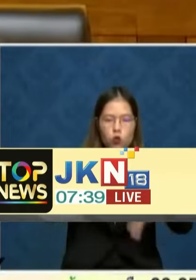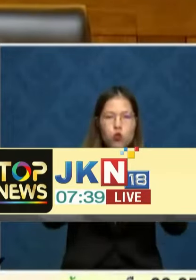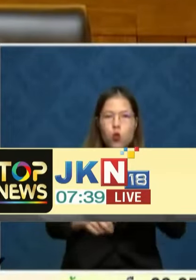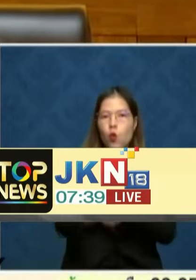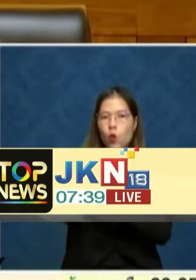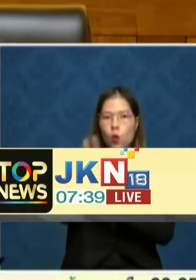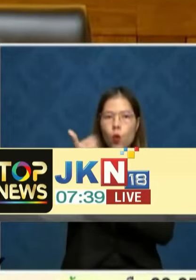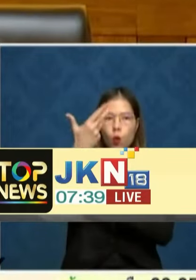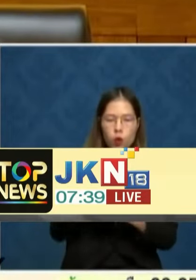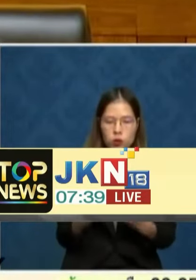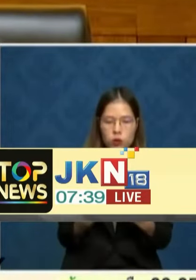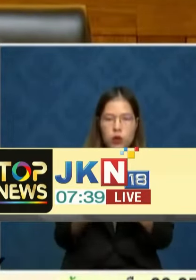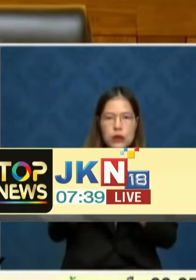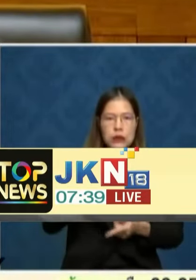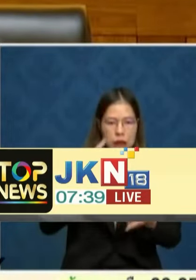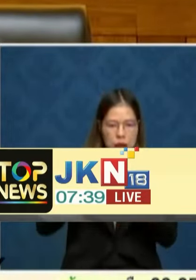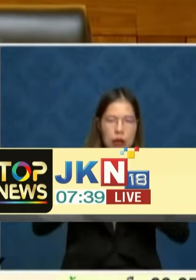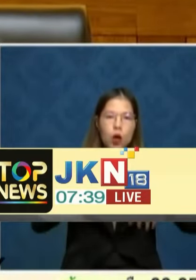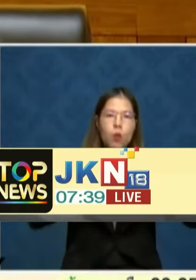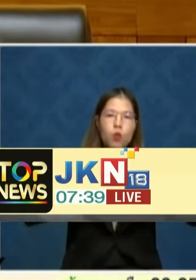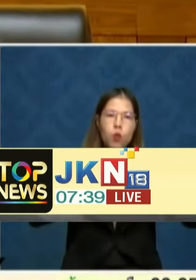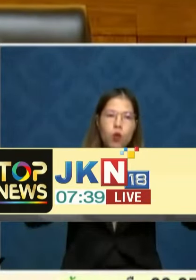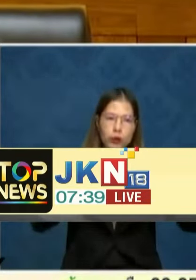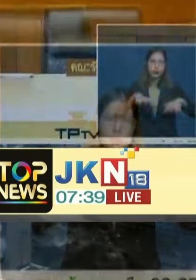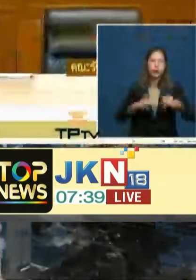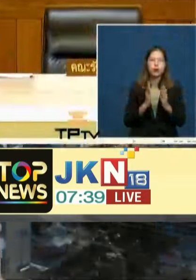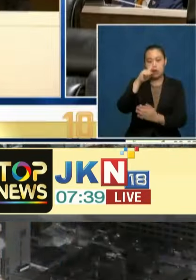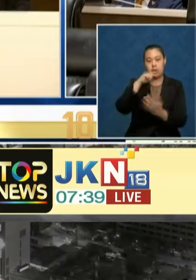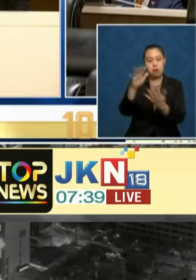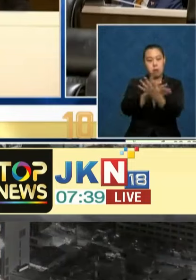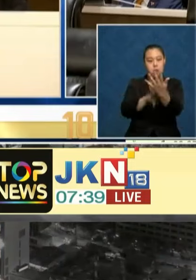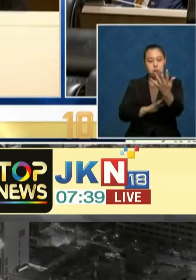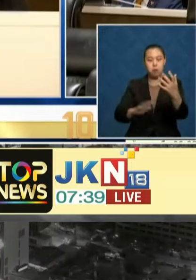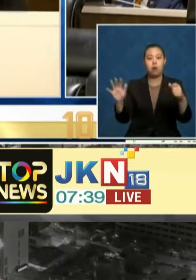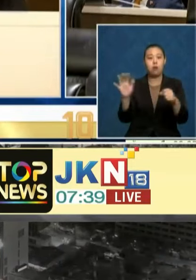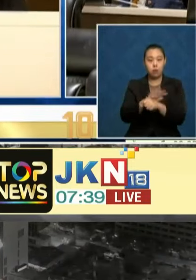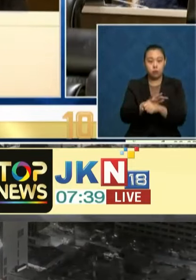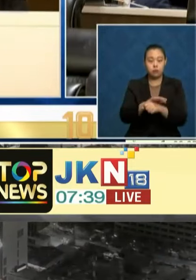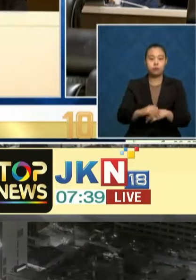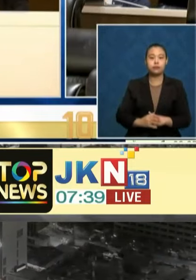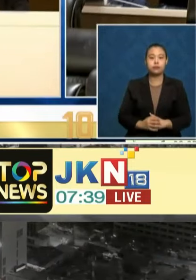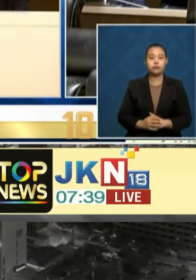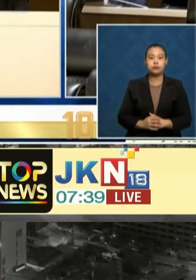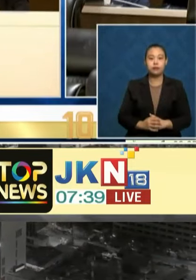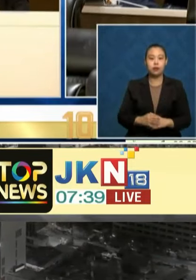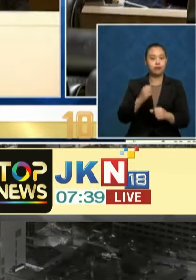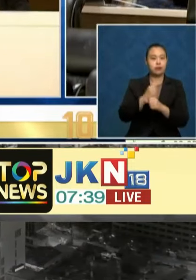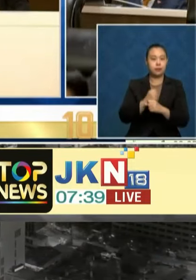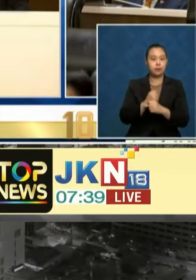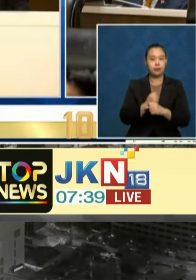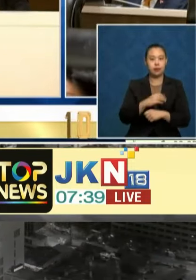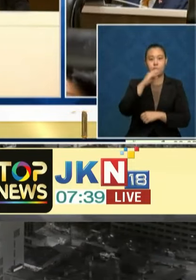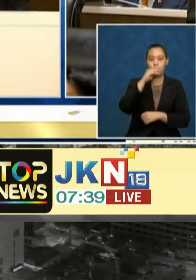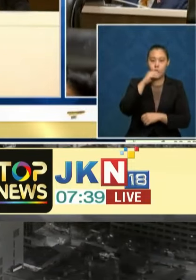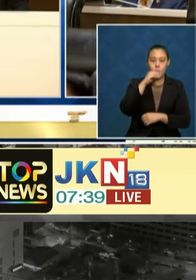ดแล้วก็สถานการณ์กลับคืนมาสู่ปกติโดยเร็ว โอ้โหเป็นไง บางค